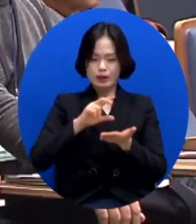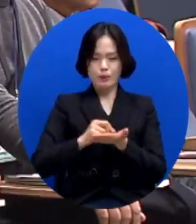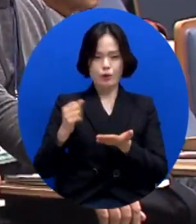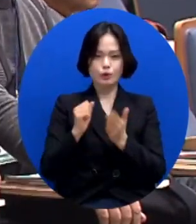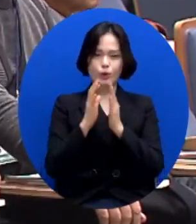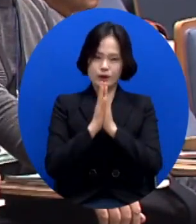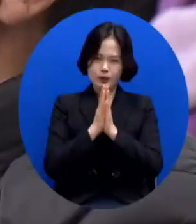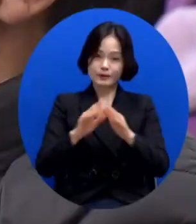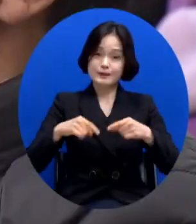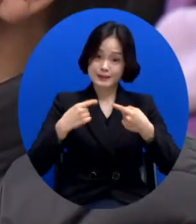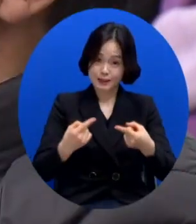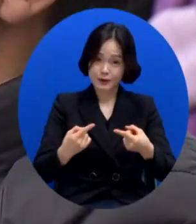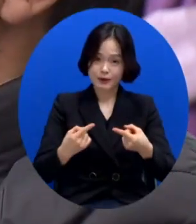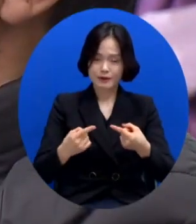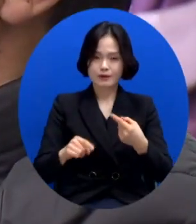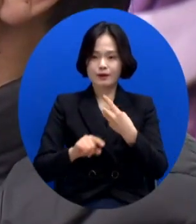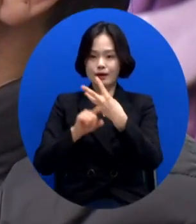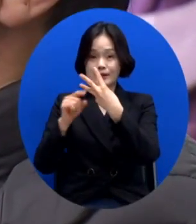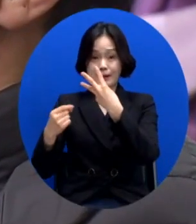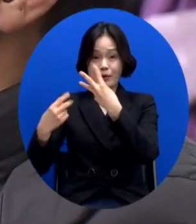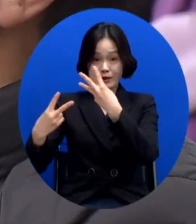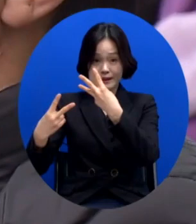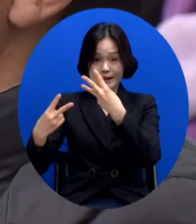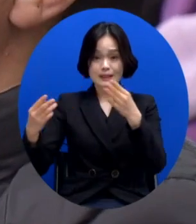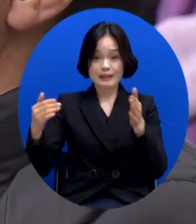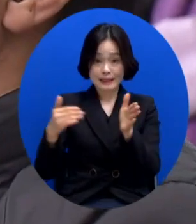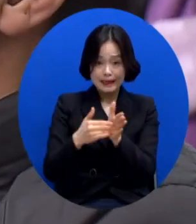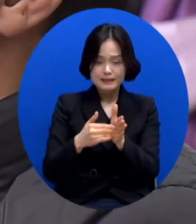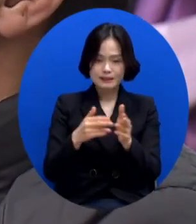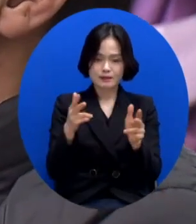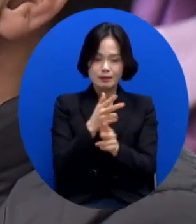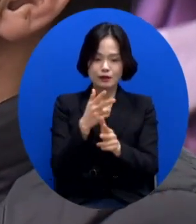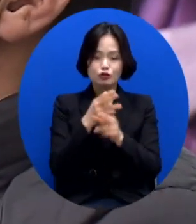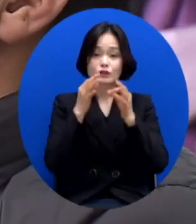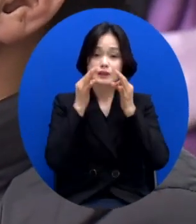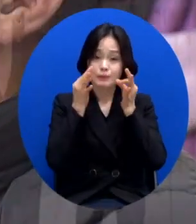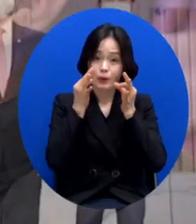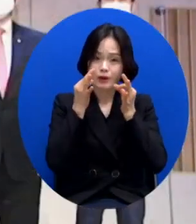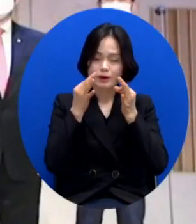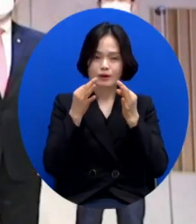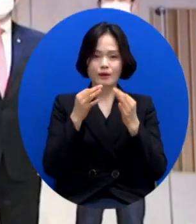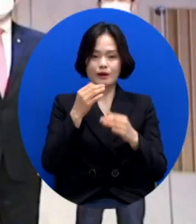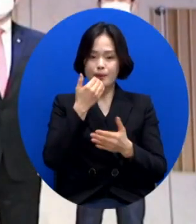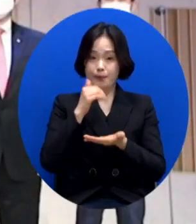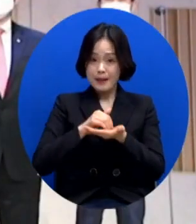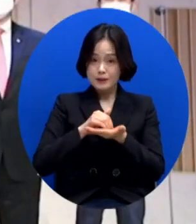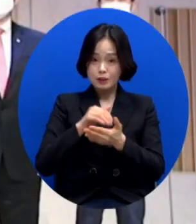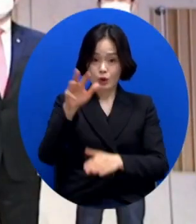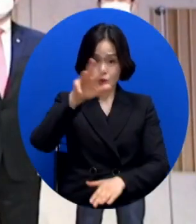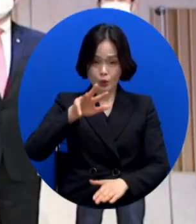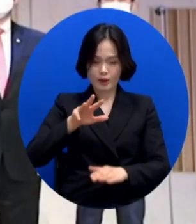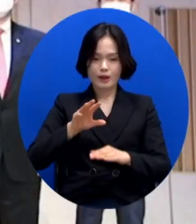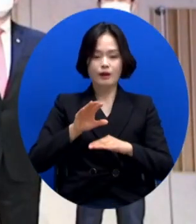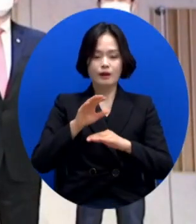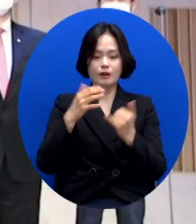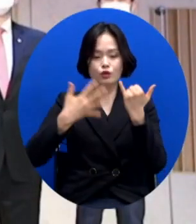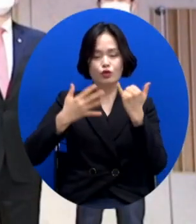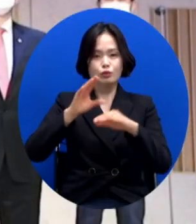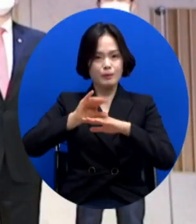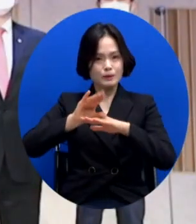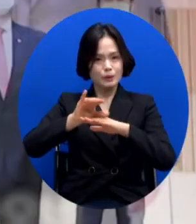이번 성회는 오는 4월 2일까지 매주 금요일마다 백석 총 의 유튜브 채널을 통해 온라인으로 진행합니다